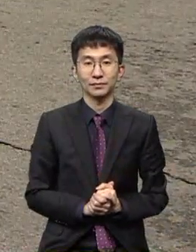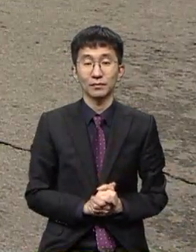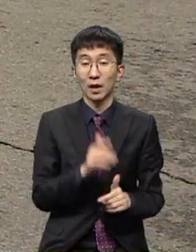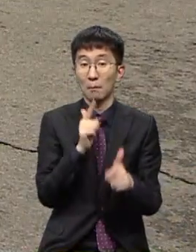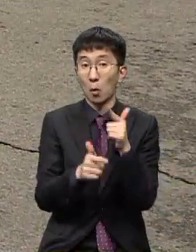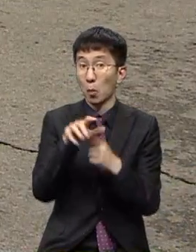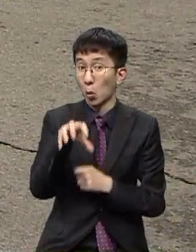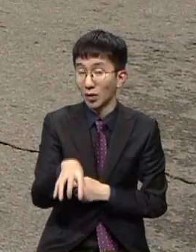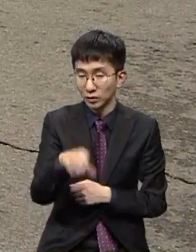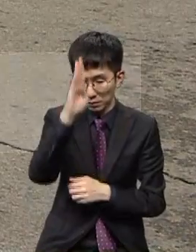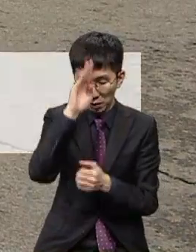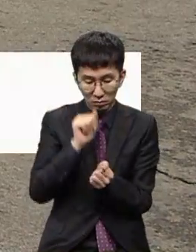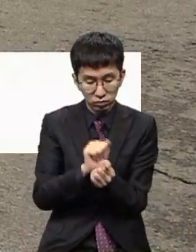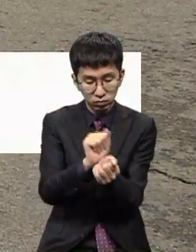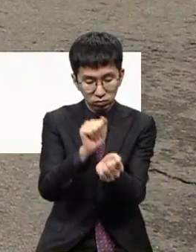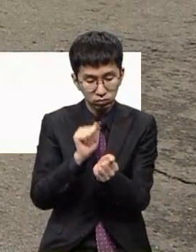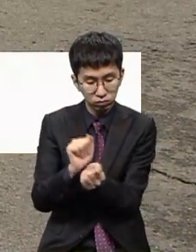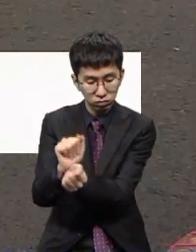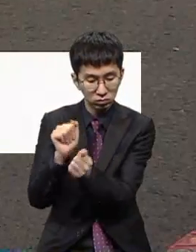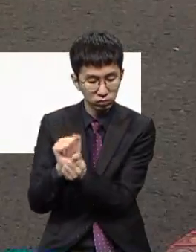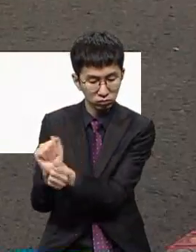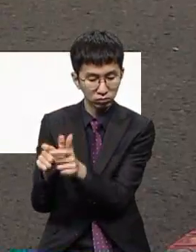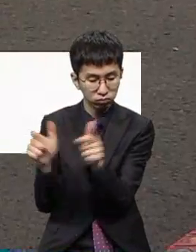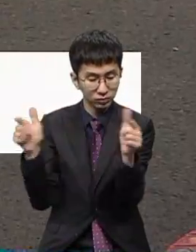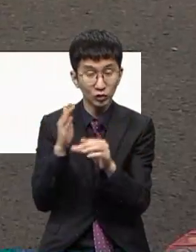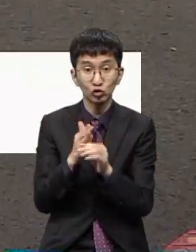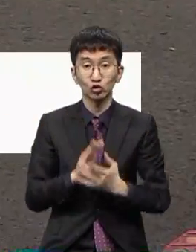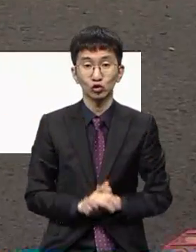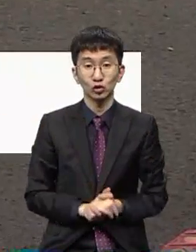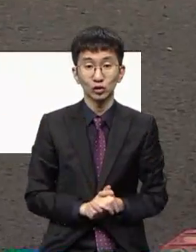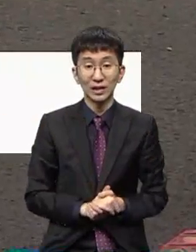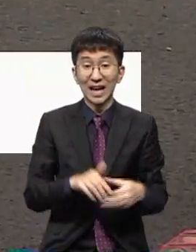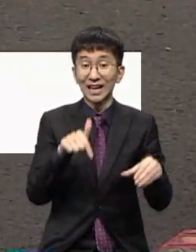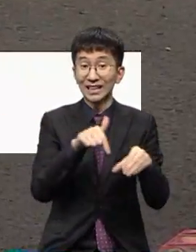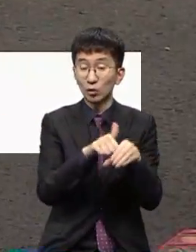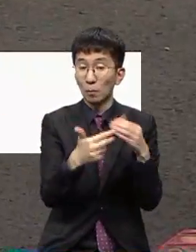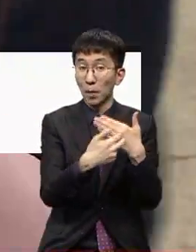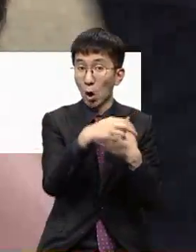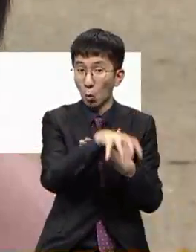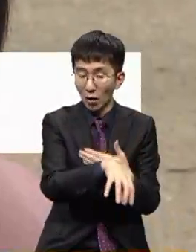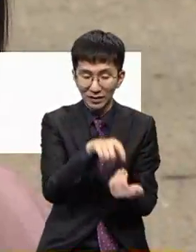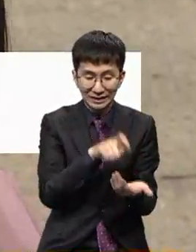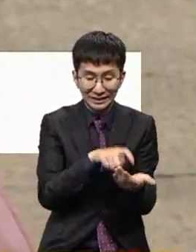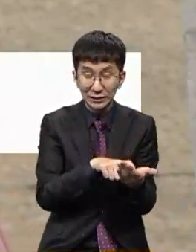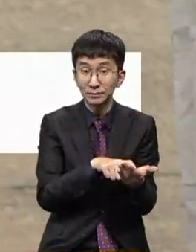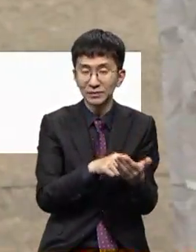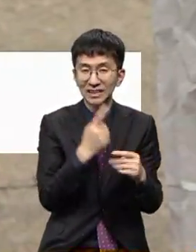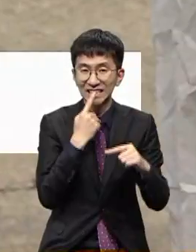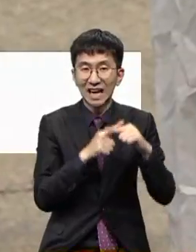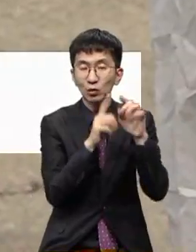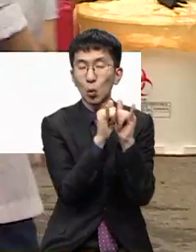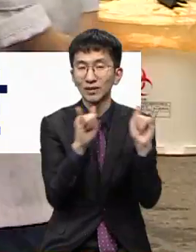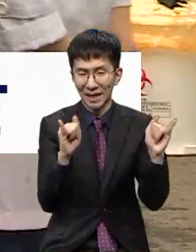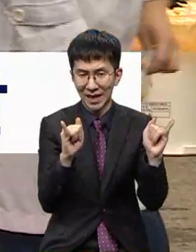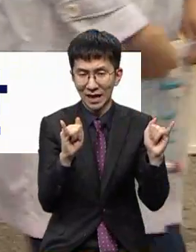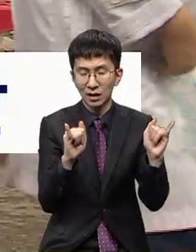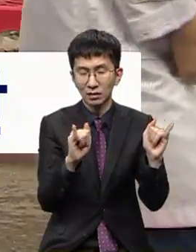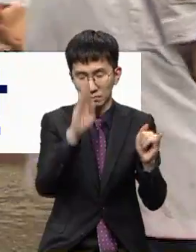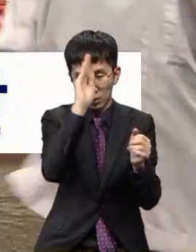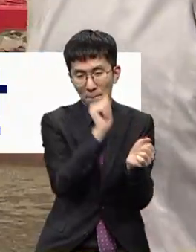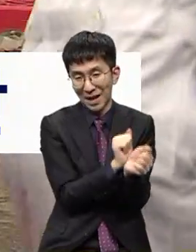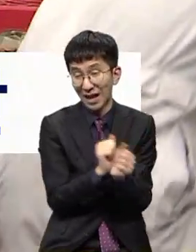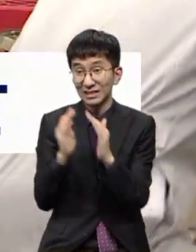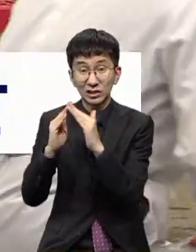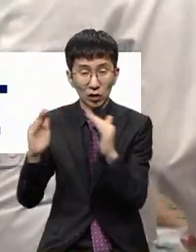목포에서도 확진자가 늘고 있습니다. 목포 기독병원에선 응급실 간호사가 확진됐습니다. 이 간호사는